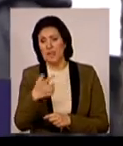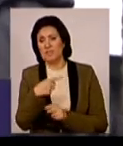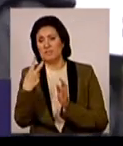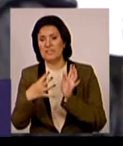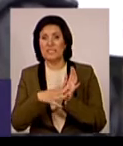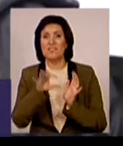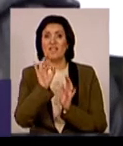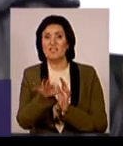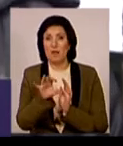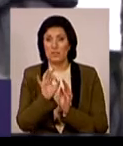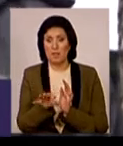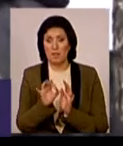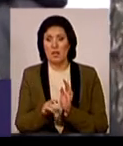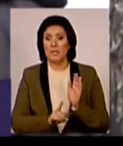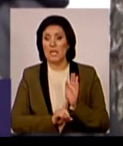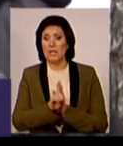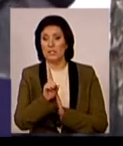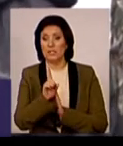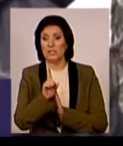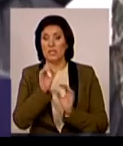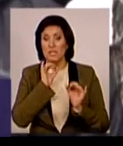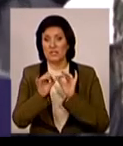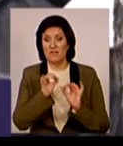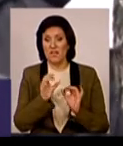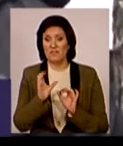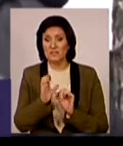25-29 октября почали розмовляти